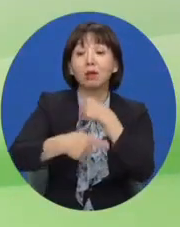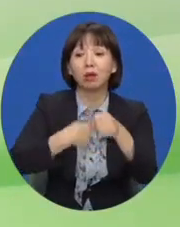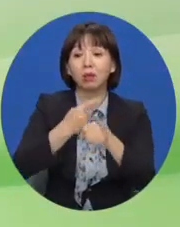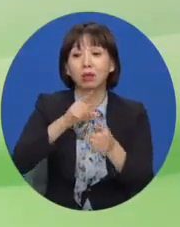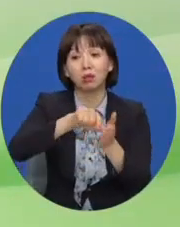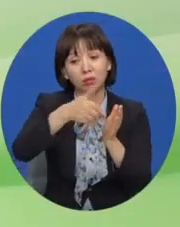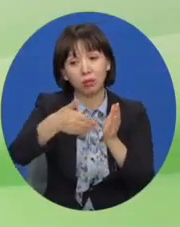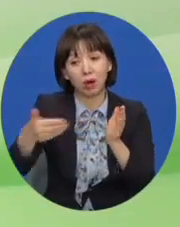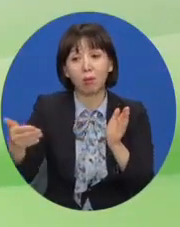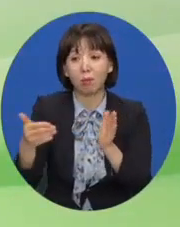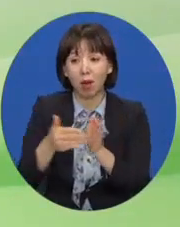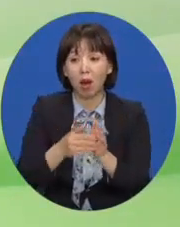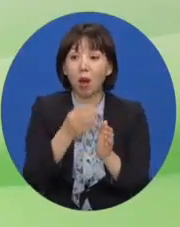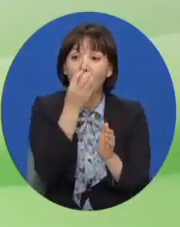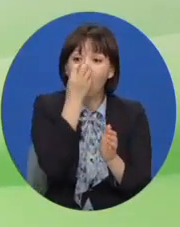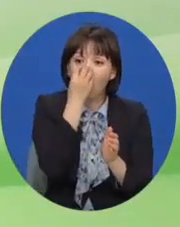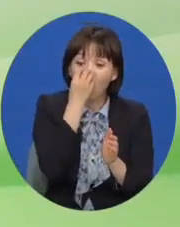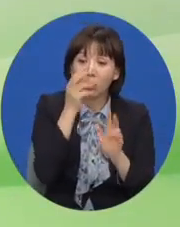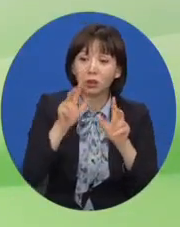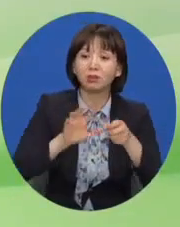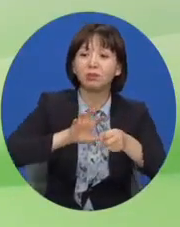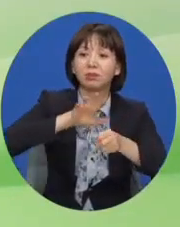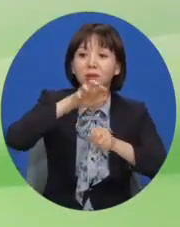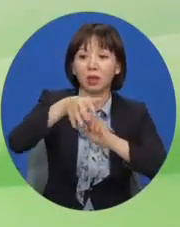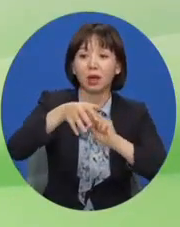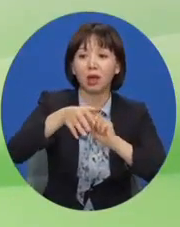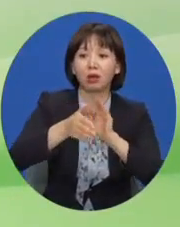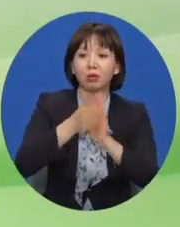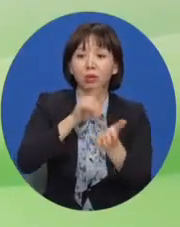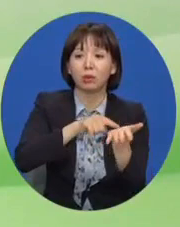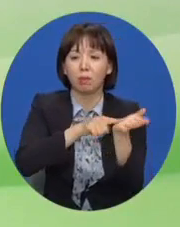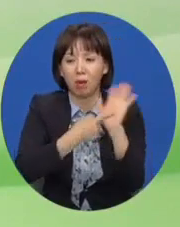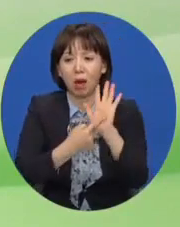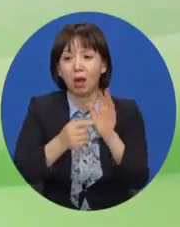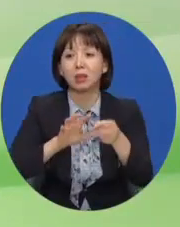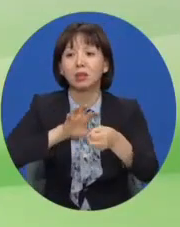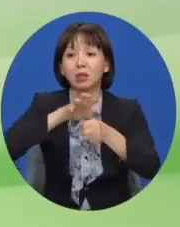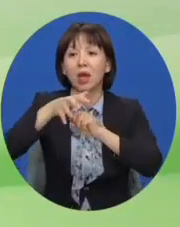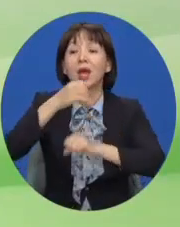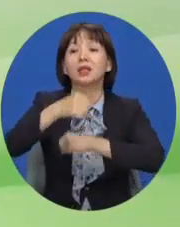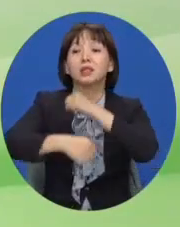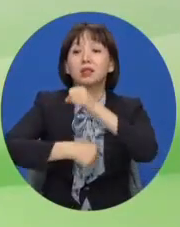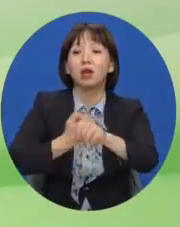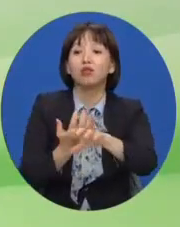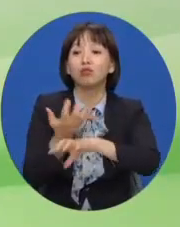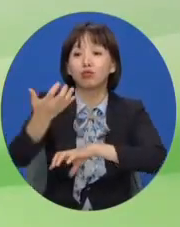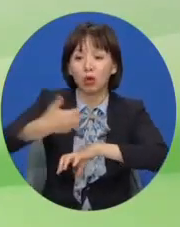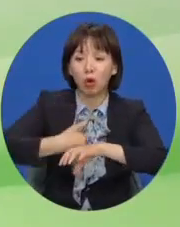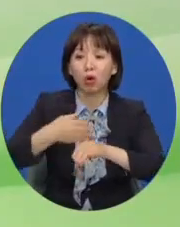그 홍콩은 세계적인 도시가 되었고 세계적인 자유무역과 그리고